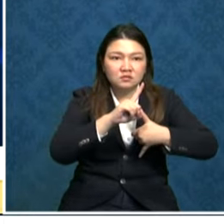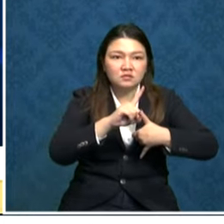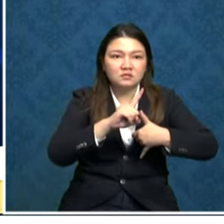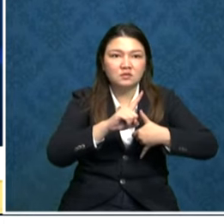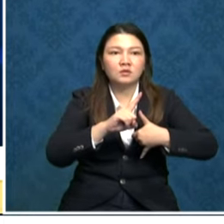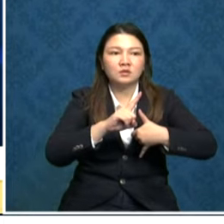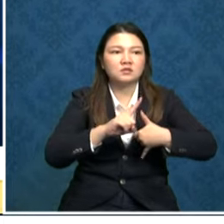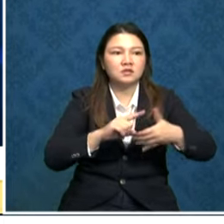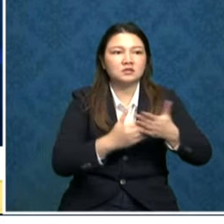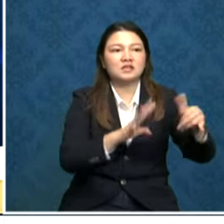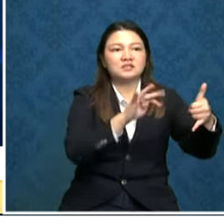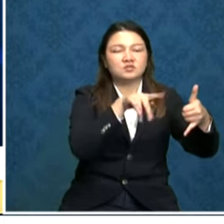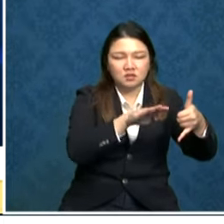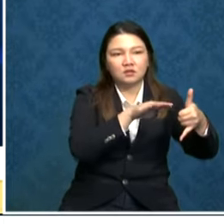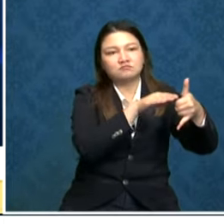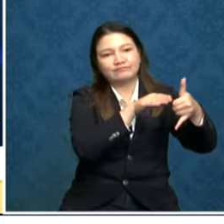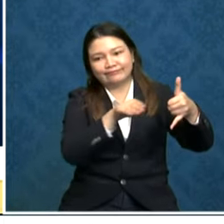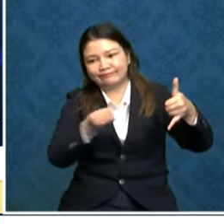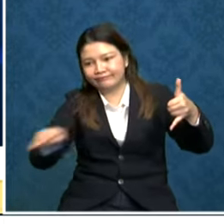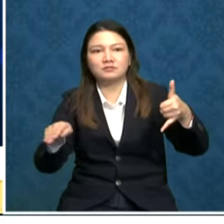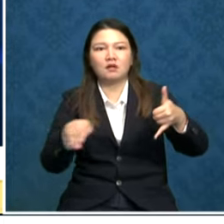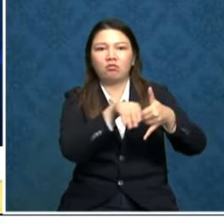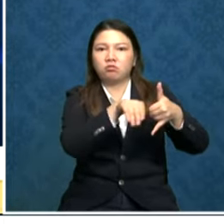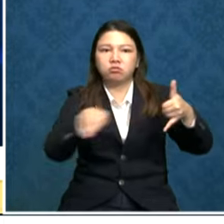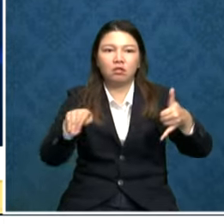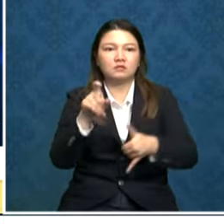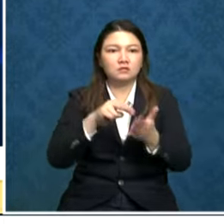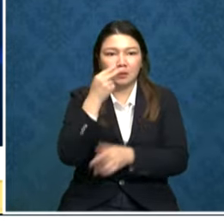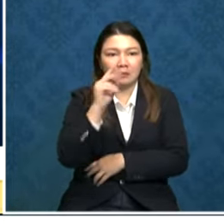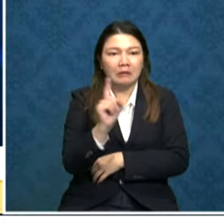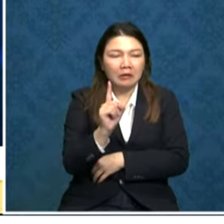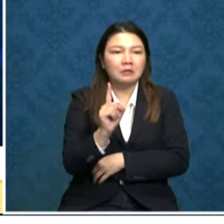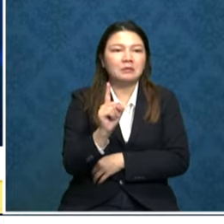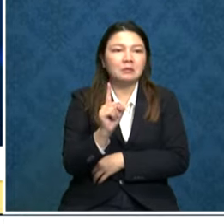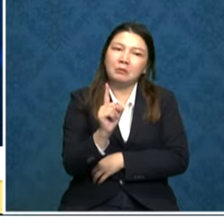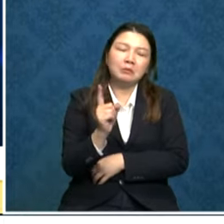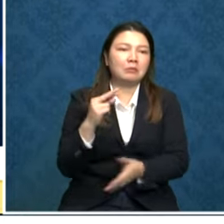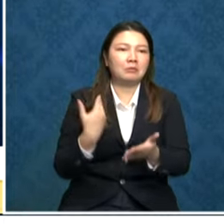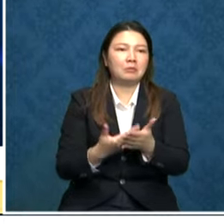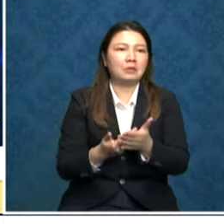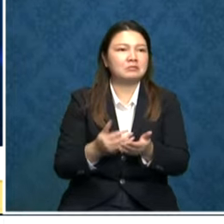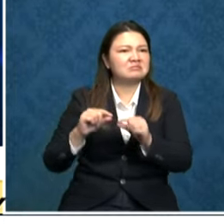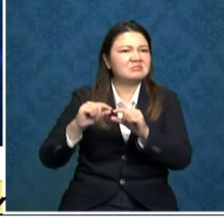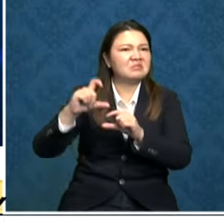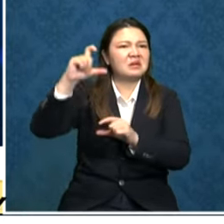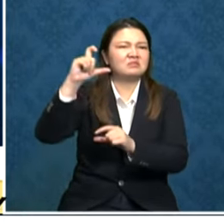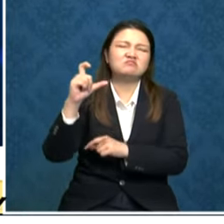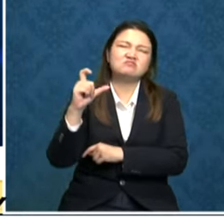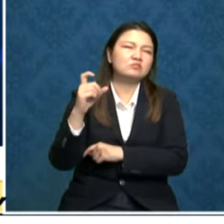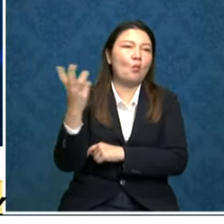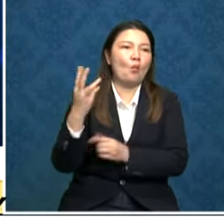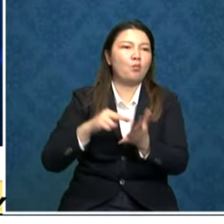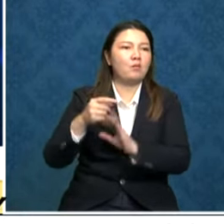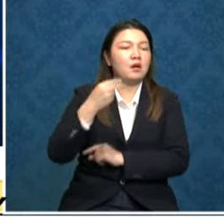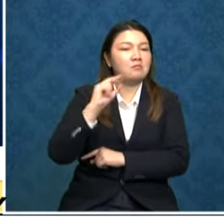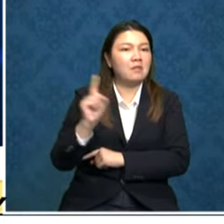ลดลงเรื่อยๆนะครับก้อนภาษีเงินได้บุคคลธรรมดาด้านบนทุกท่านก็จะเห็นว่าไม่ได้มีการเป็นแปลงอย่างมีนัยยะสำคัญตัวเลขเหล่านี้กำลังสะท้อนตอก